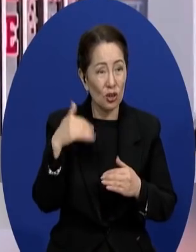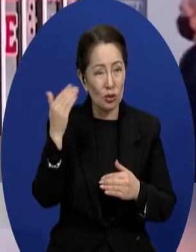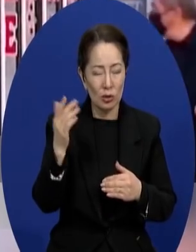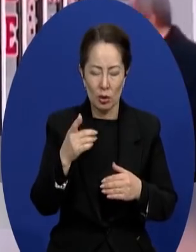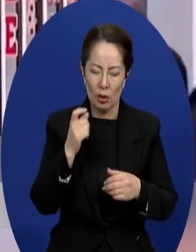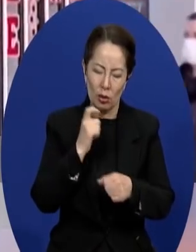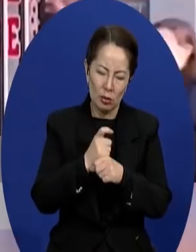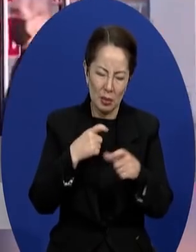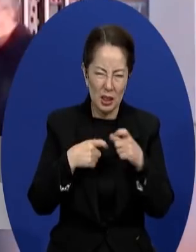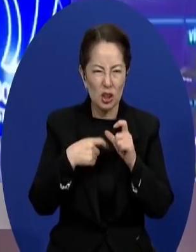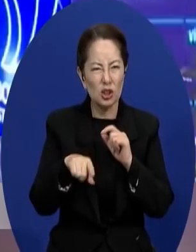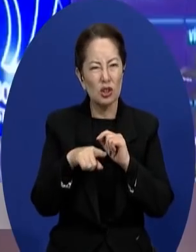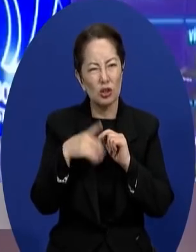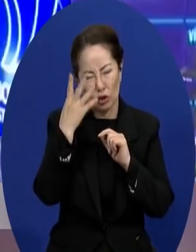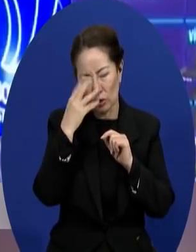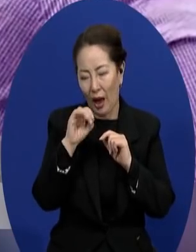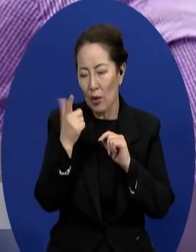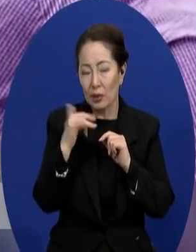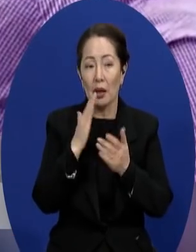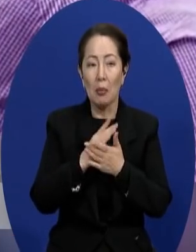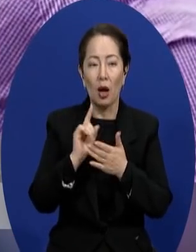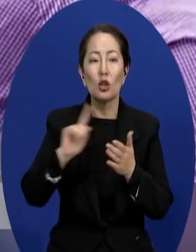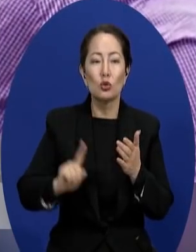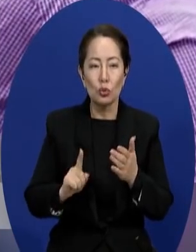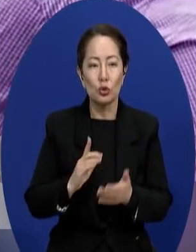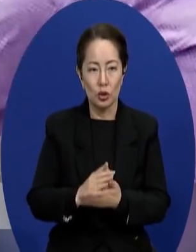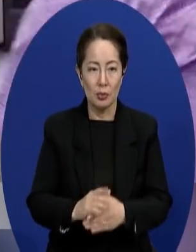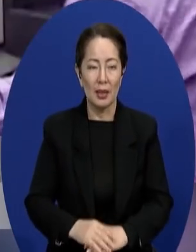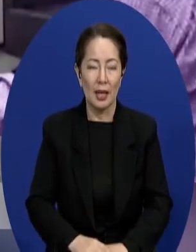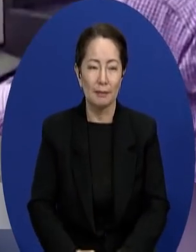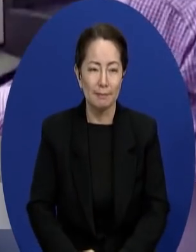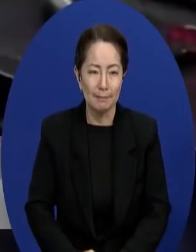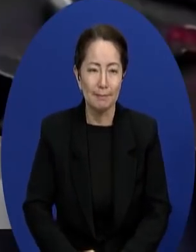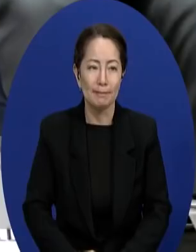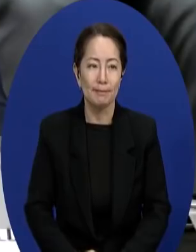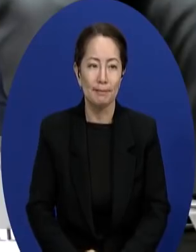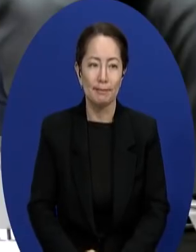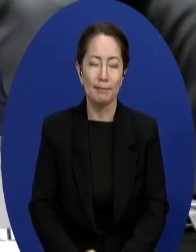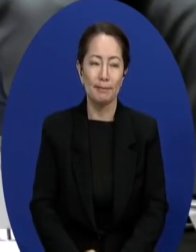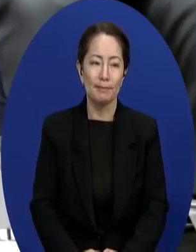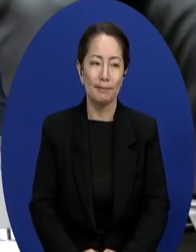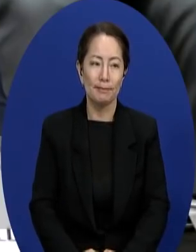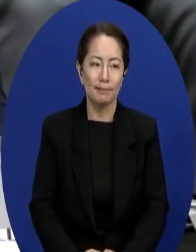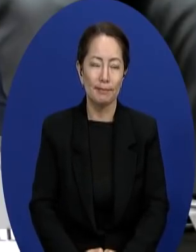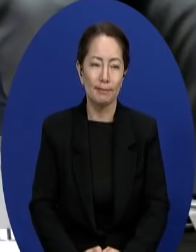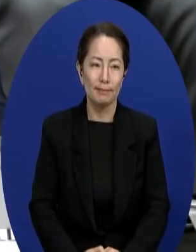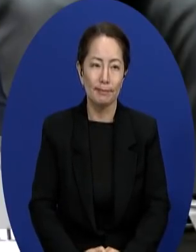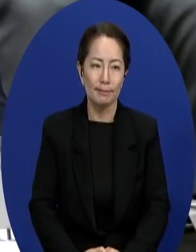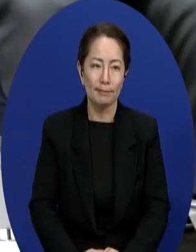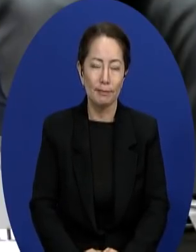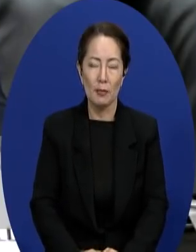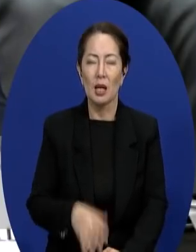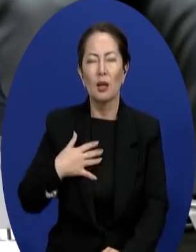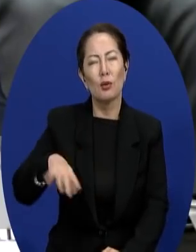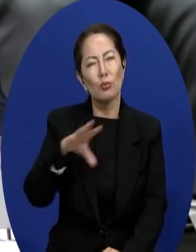ноцтой аюул одоо учруулж байгааг хүлэн зөвшөөрч байна. Greater concerns about the virus could reduce.